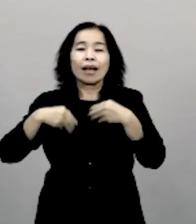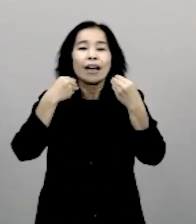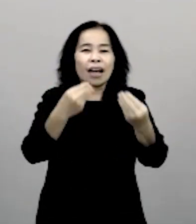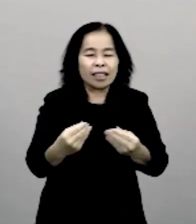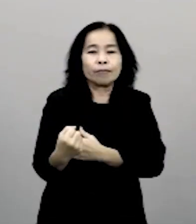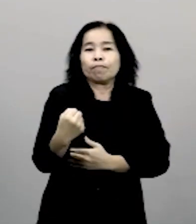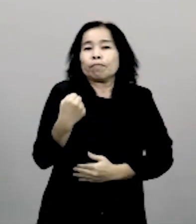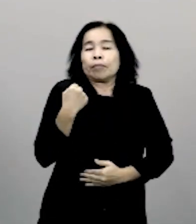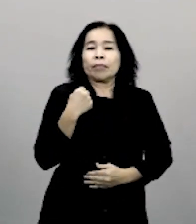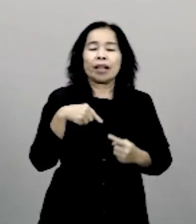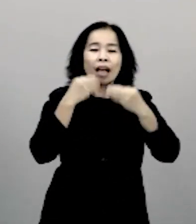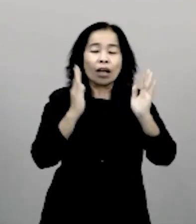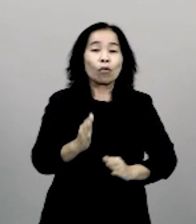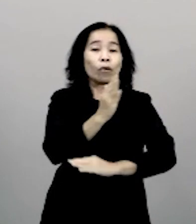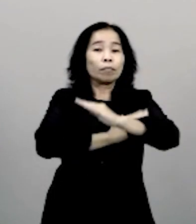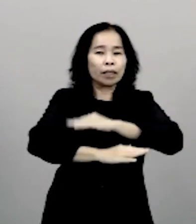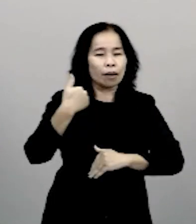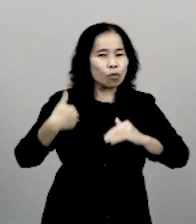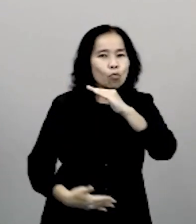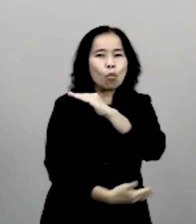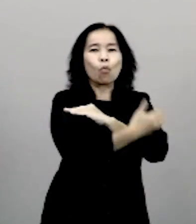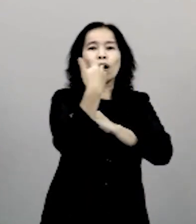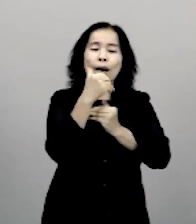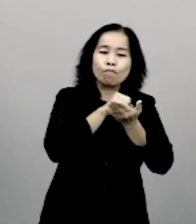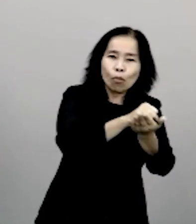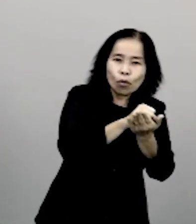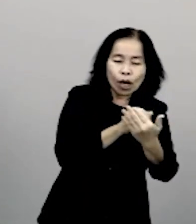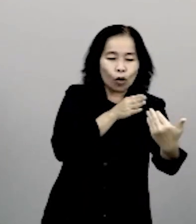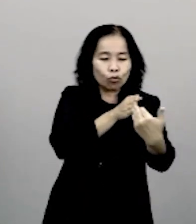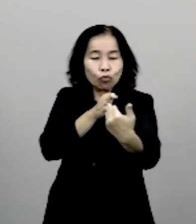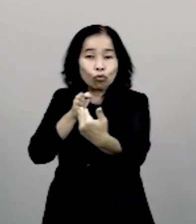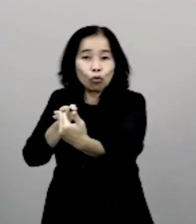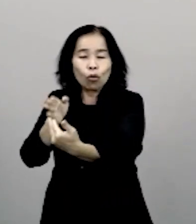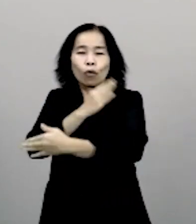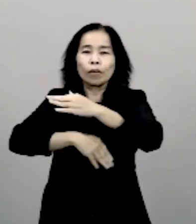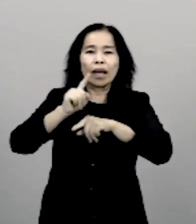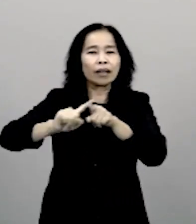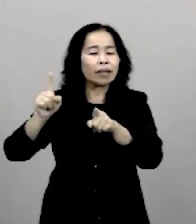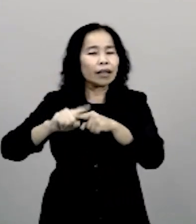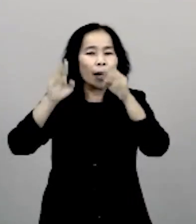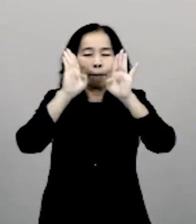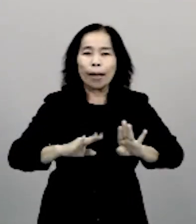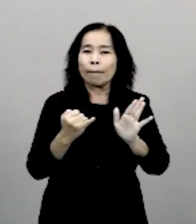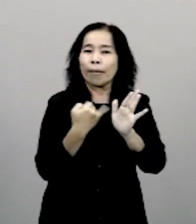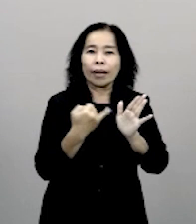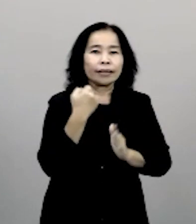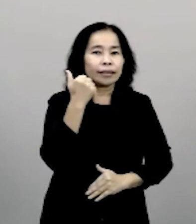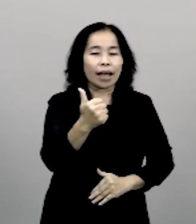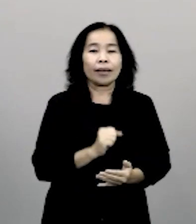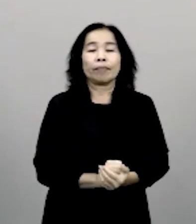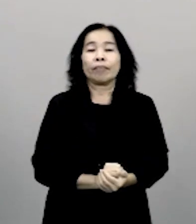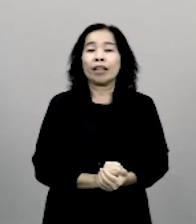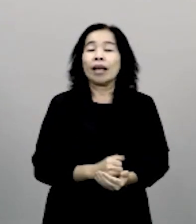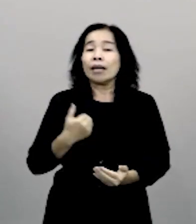เท่าเพื่อให้สามารถเข้าถึงสวัสดิการและใช้ประโยชน์จากบริการของภาครัฐได้สะดวกมากยิ่งขึ้น